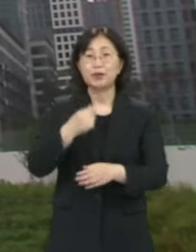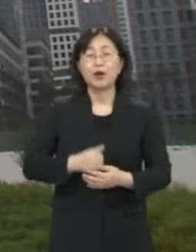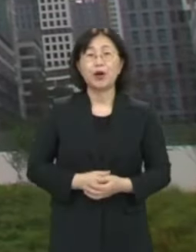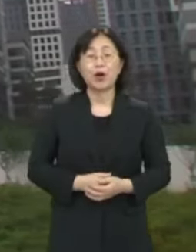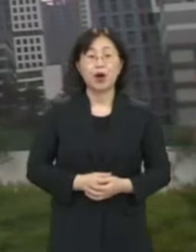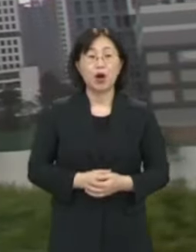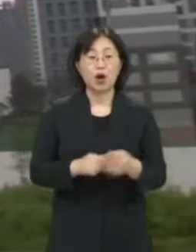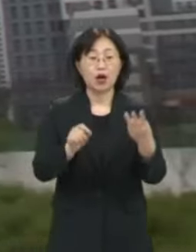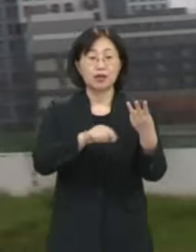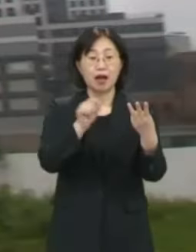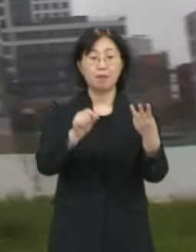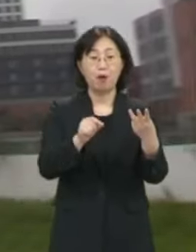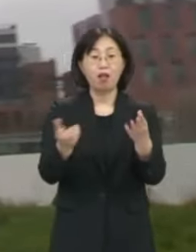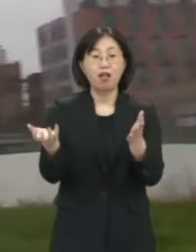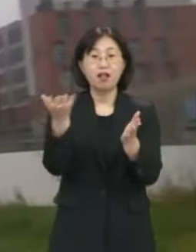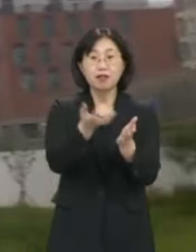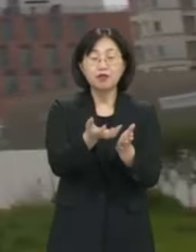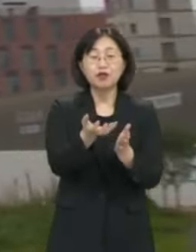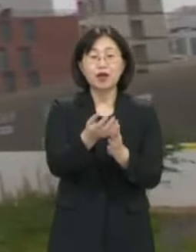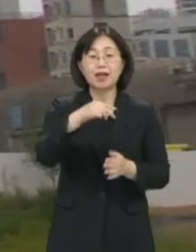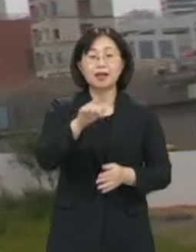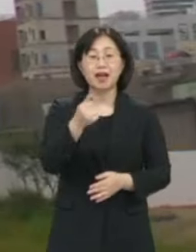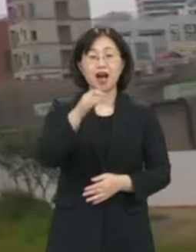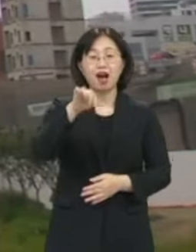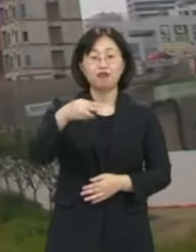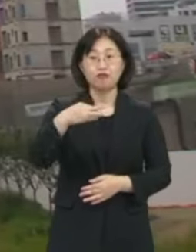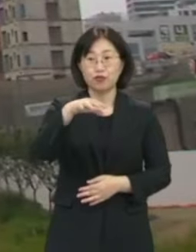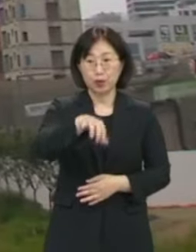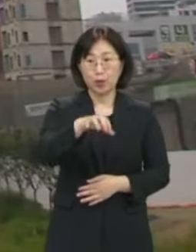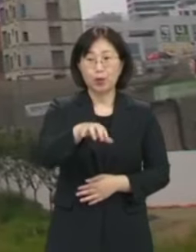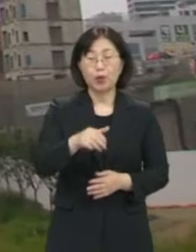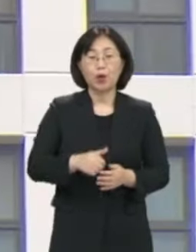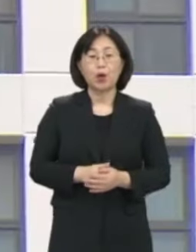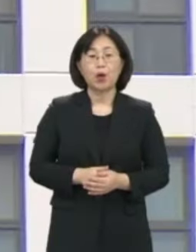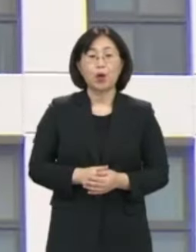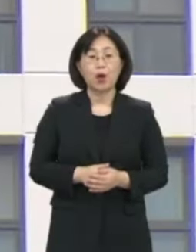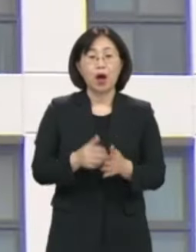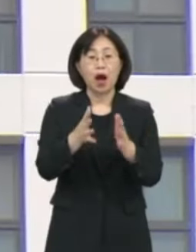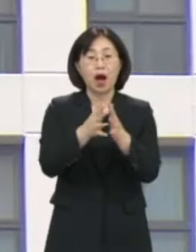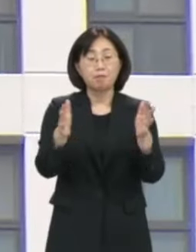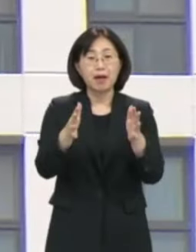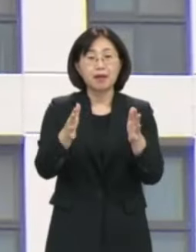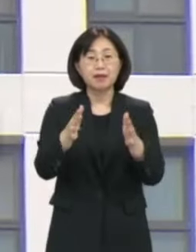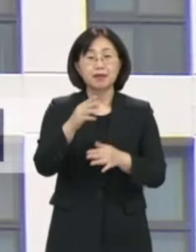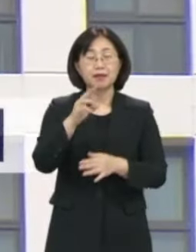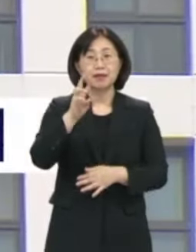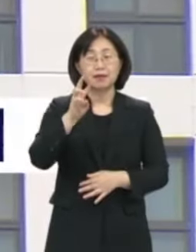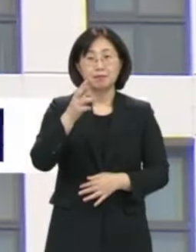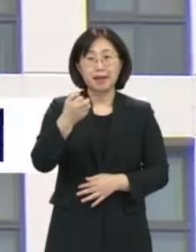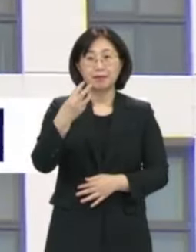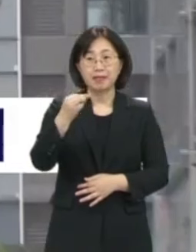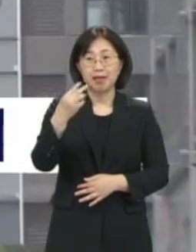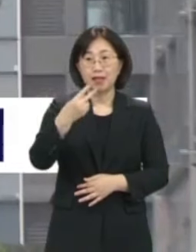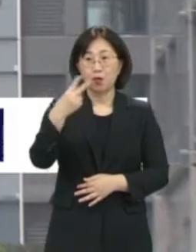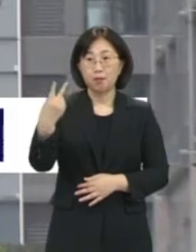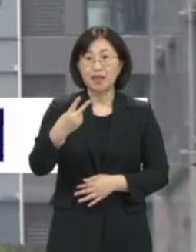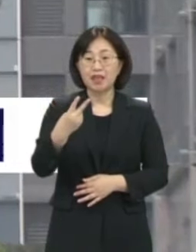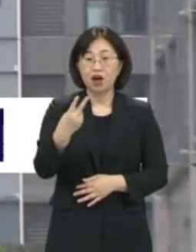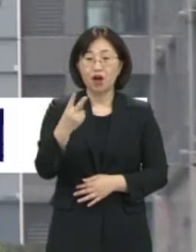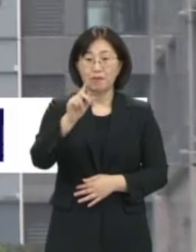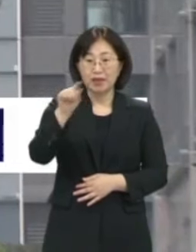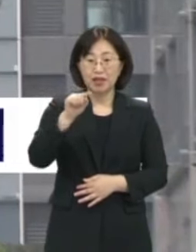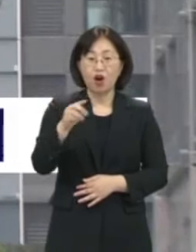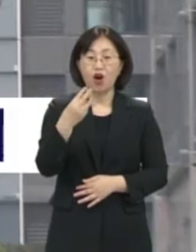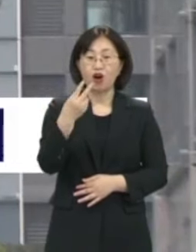지난 3월 입주에 들어간 세종시 산월동의 아파트입니다. 최근 이 아파트의 전용 84제곱미터 두 가구에 대한 무순위